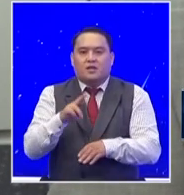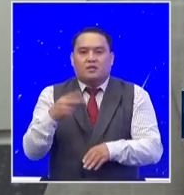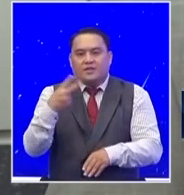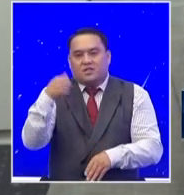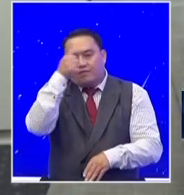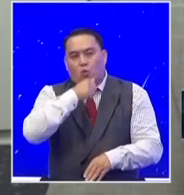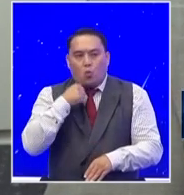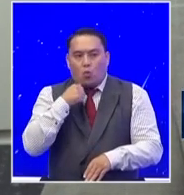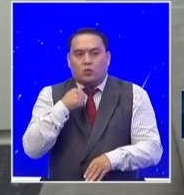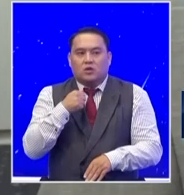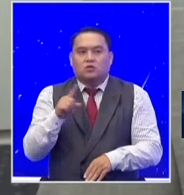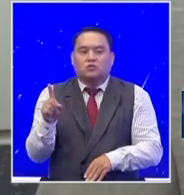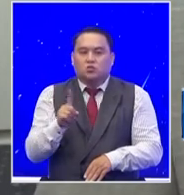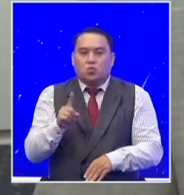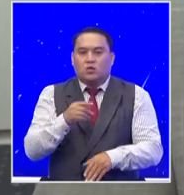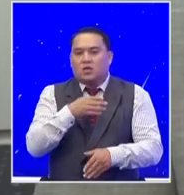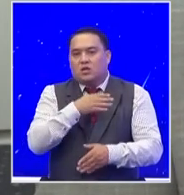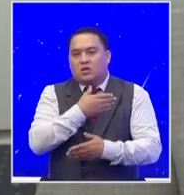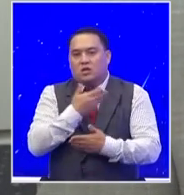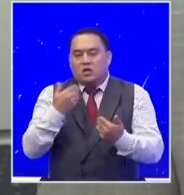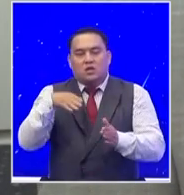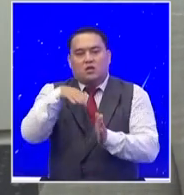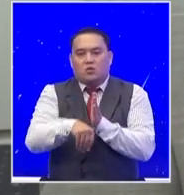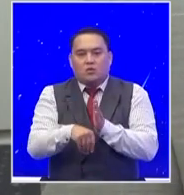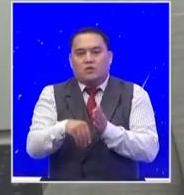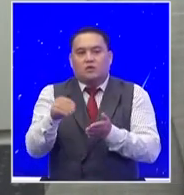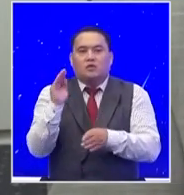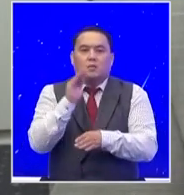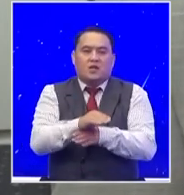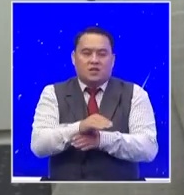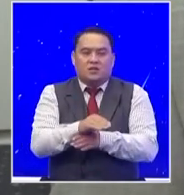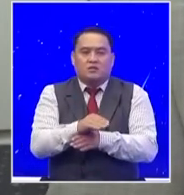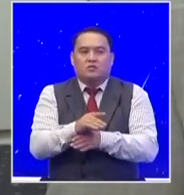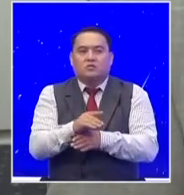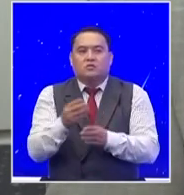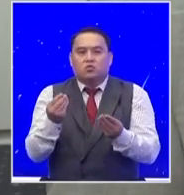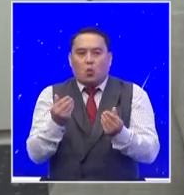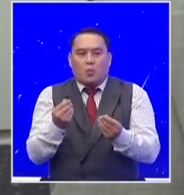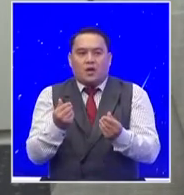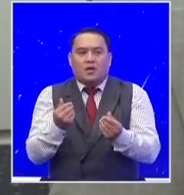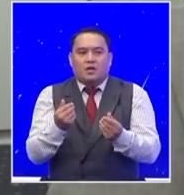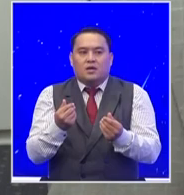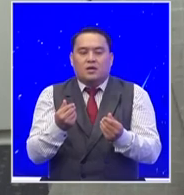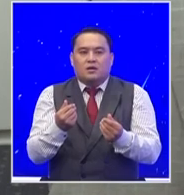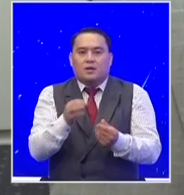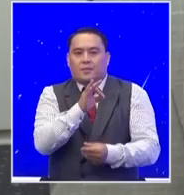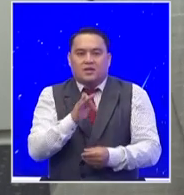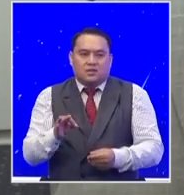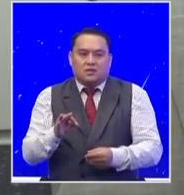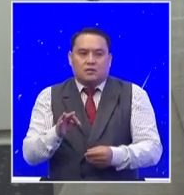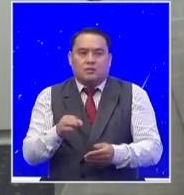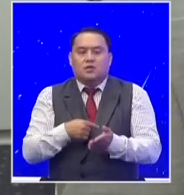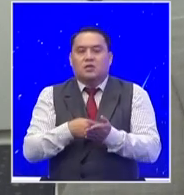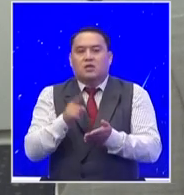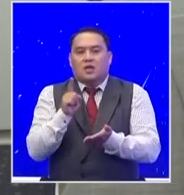года. То есть тут не входит списание начисленных сумм, начисленных пени по